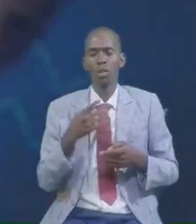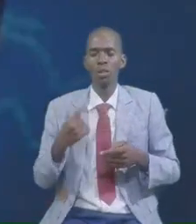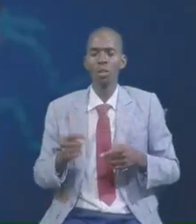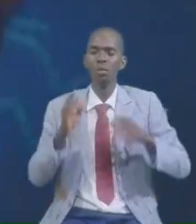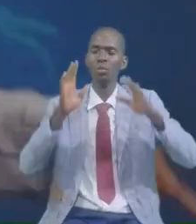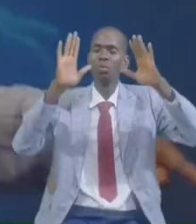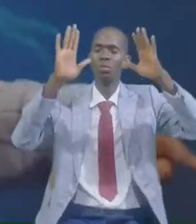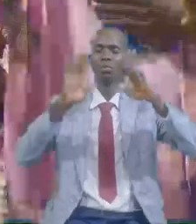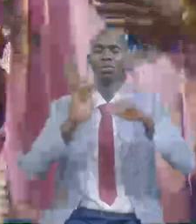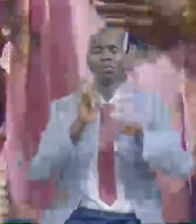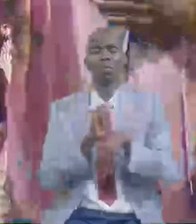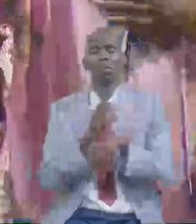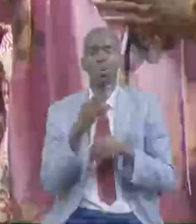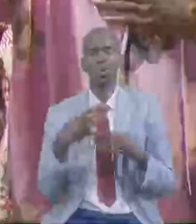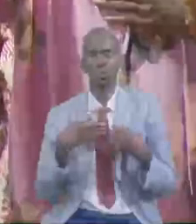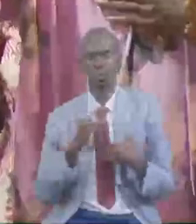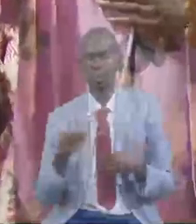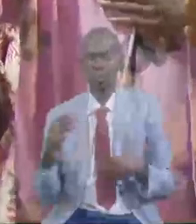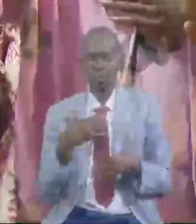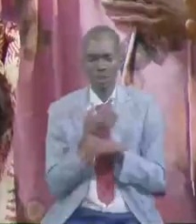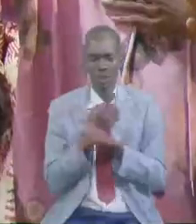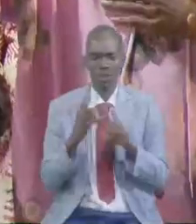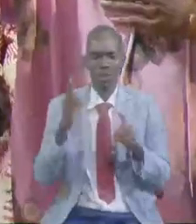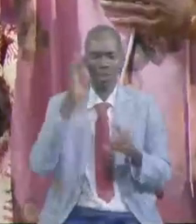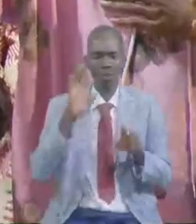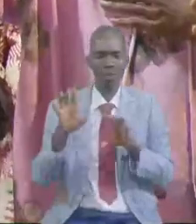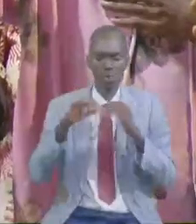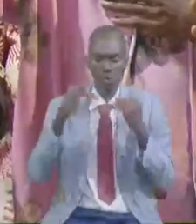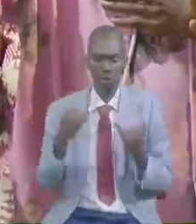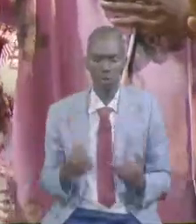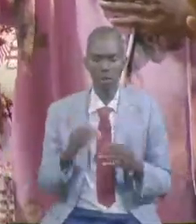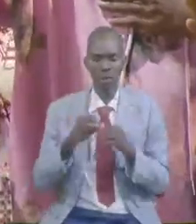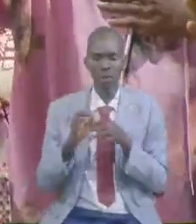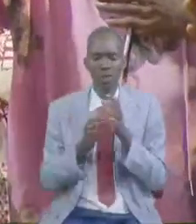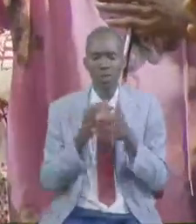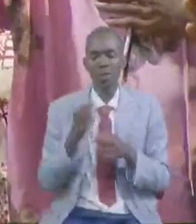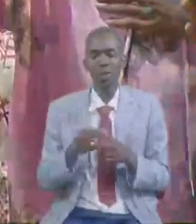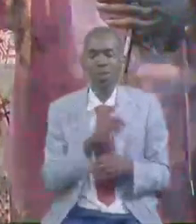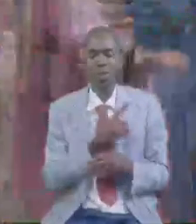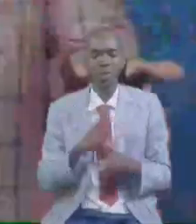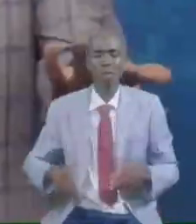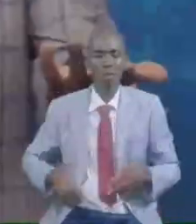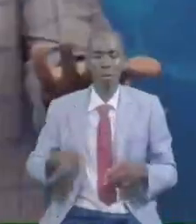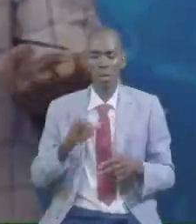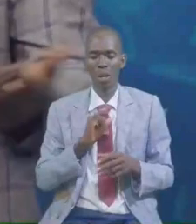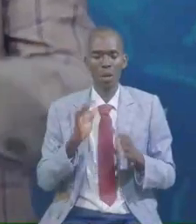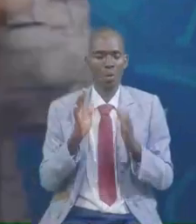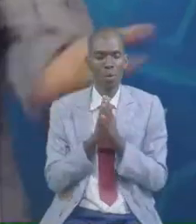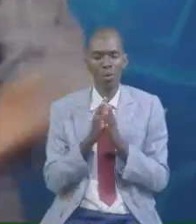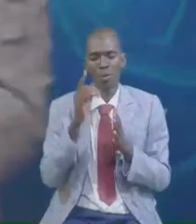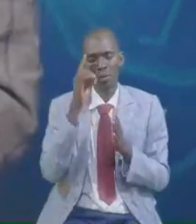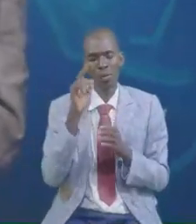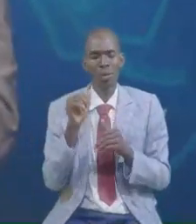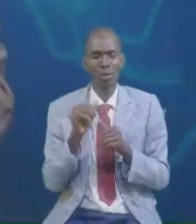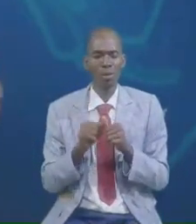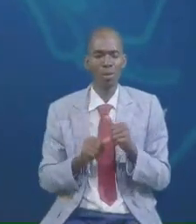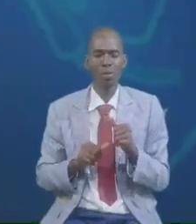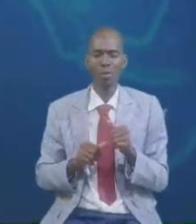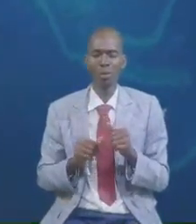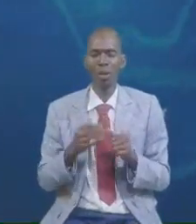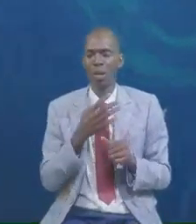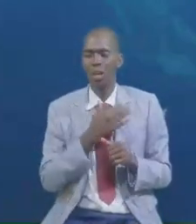délivrance, tu vas les faire maintenant. Seigneur, je prie pour tout le monde. Tu aimes tout le monde